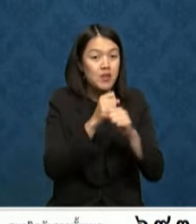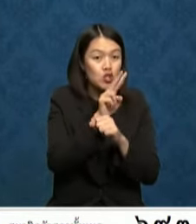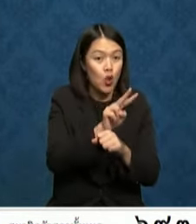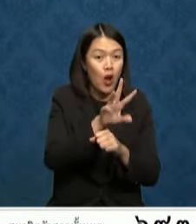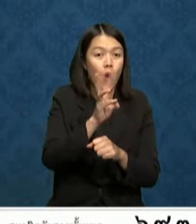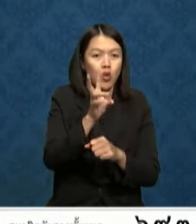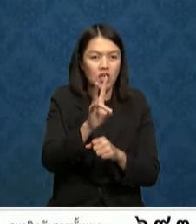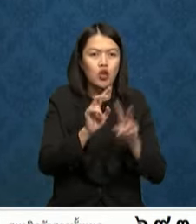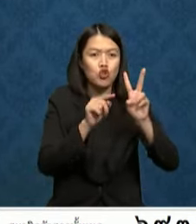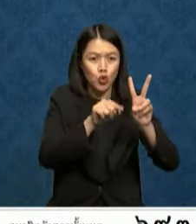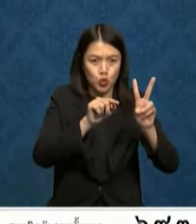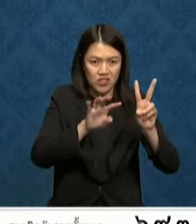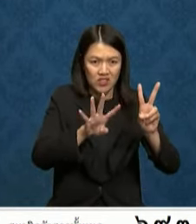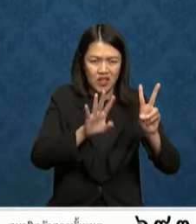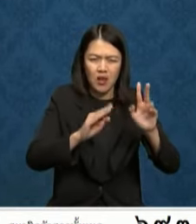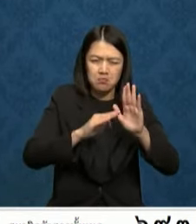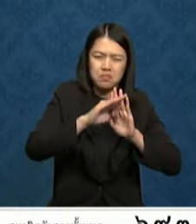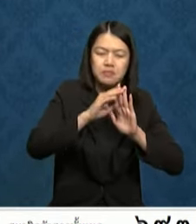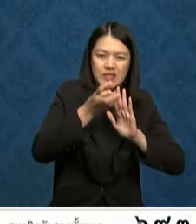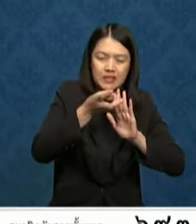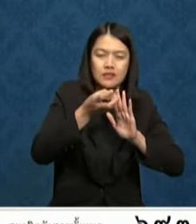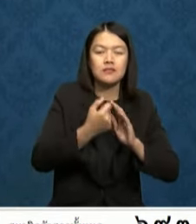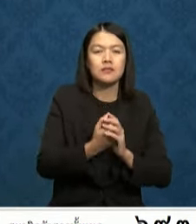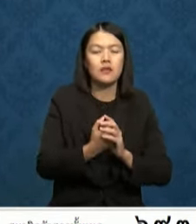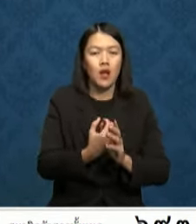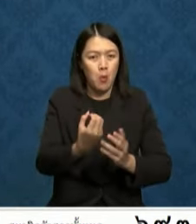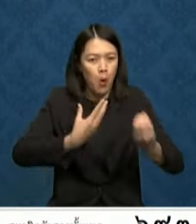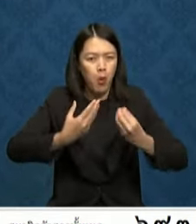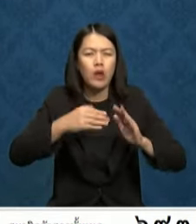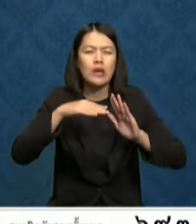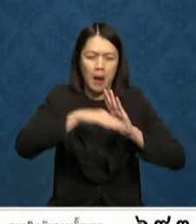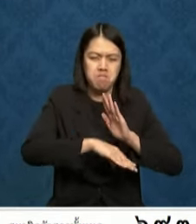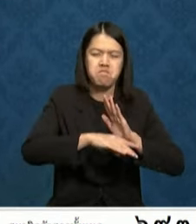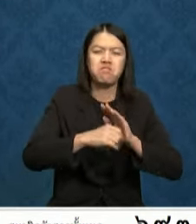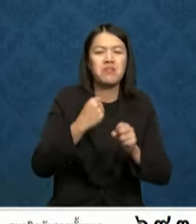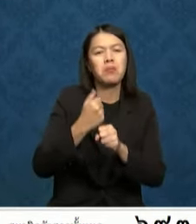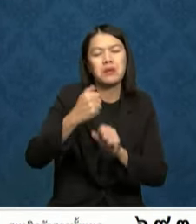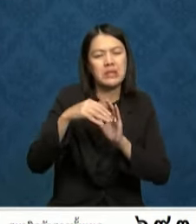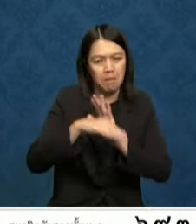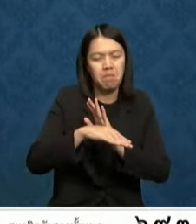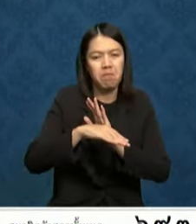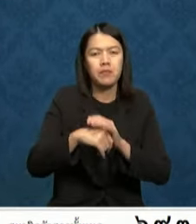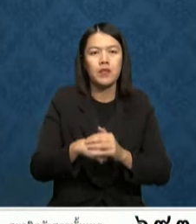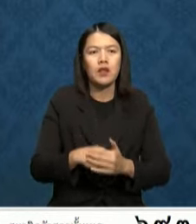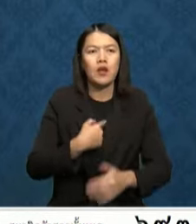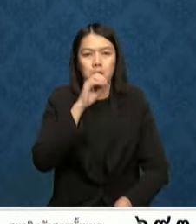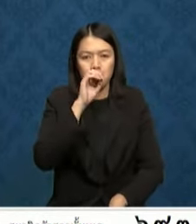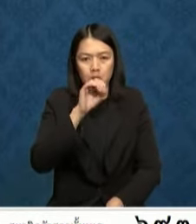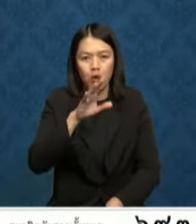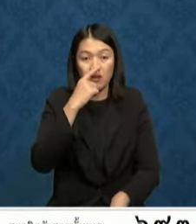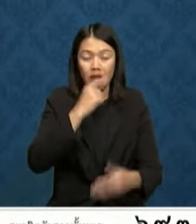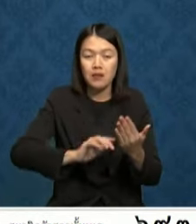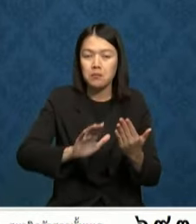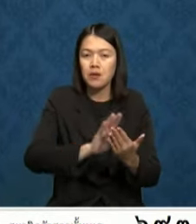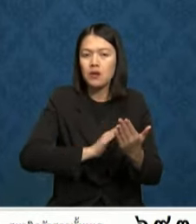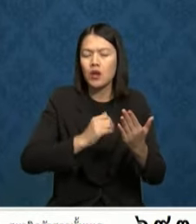เนี่ย 2.4คือโตขึ้นมานิดนึงหลายคนบอกว่าต่ำกว่าศักยภาพทีนี้ผมก็อยากบอกว่าประเทศไทย